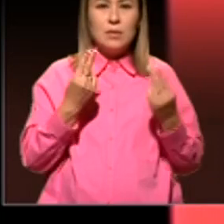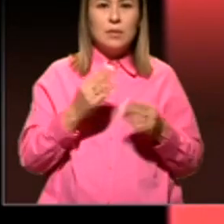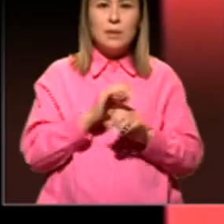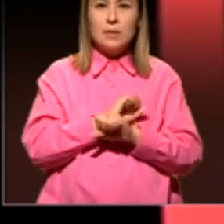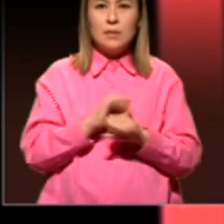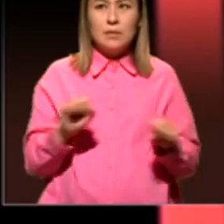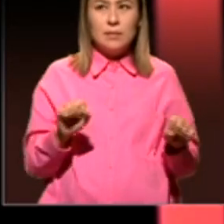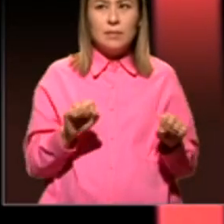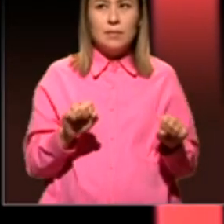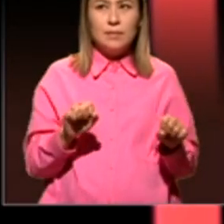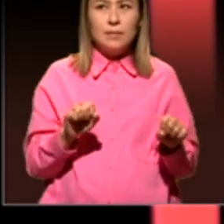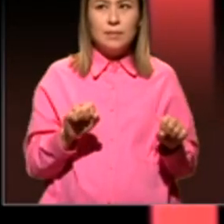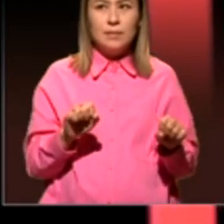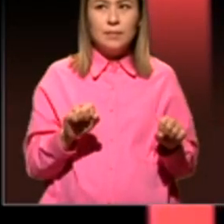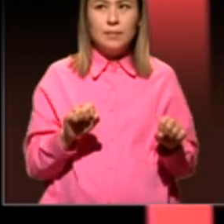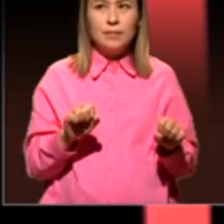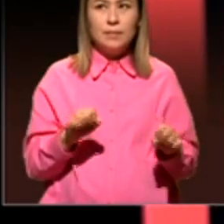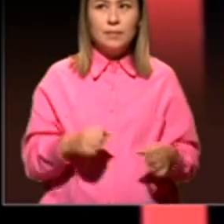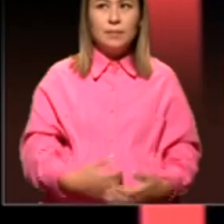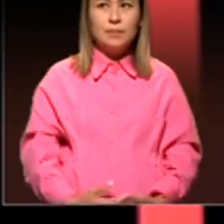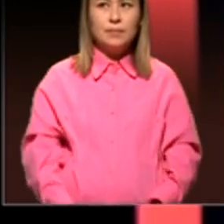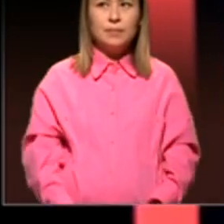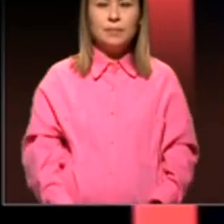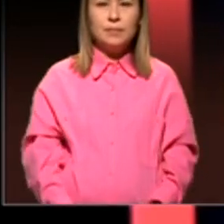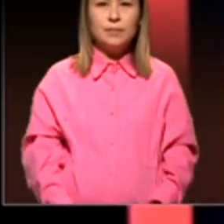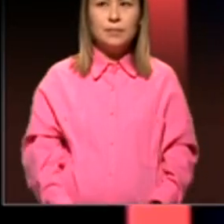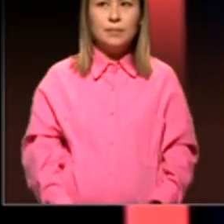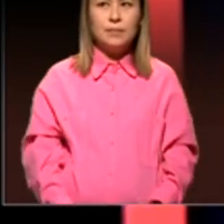керек. Ойыншылардың бірі болуымыз тиіс.